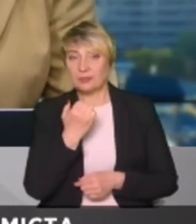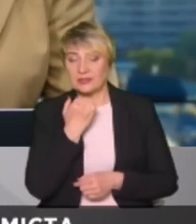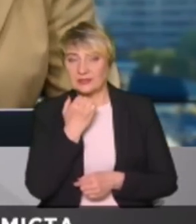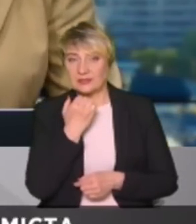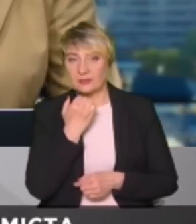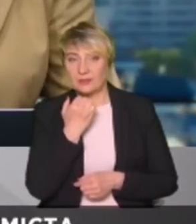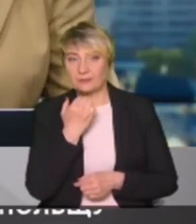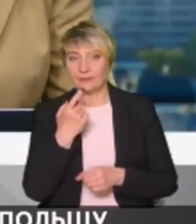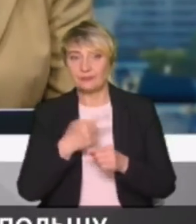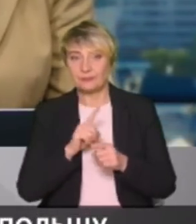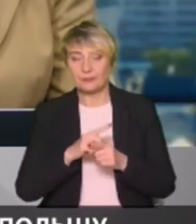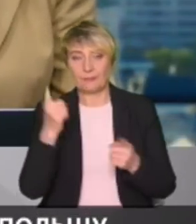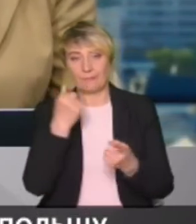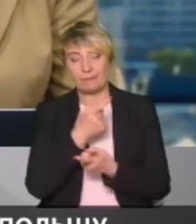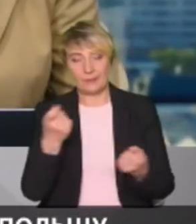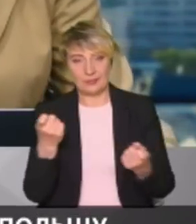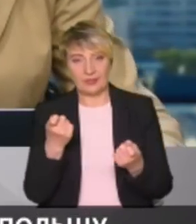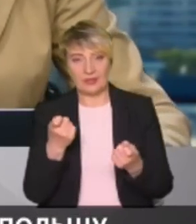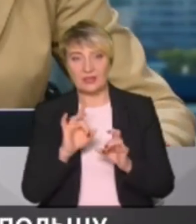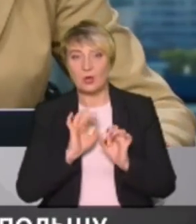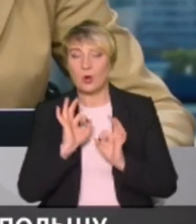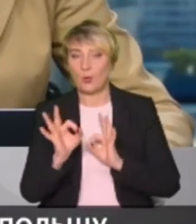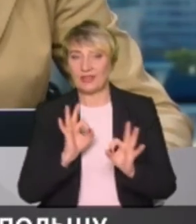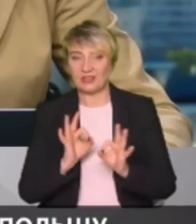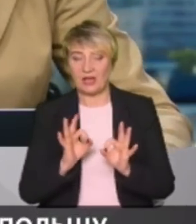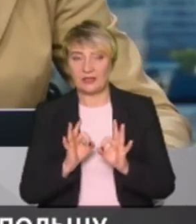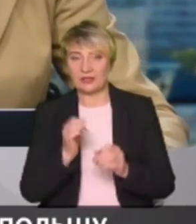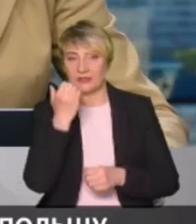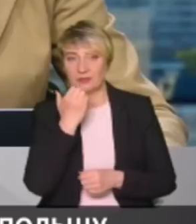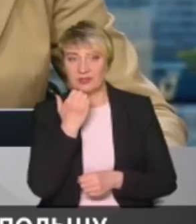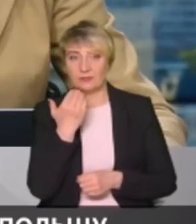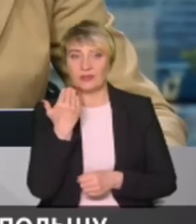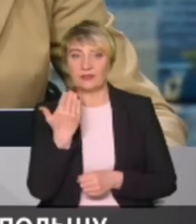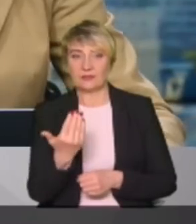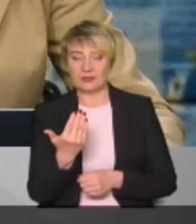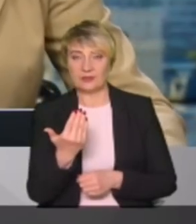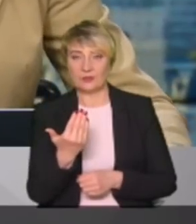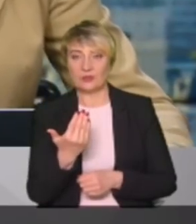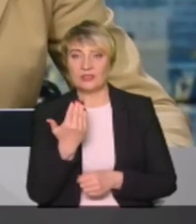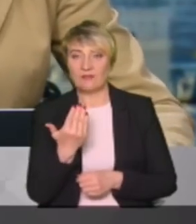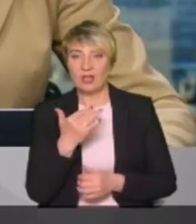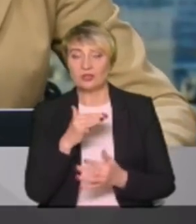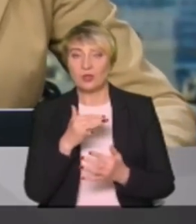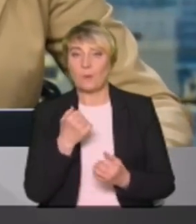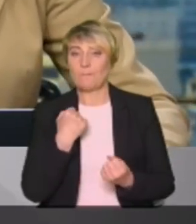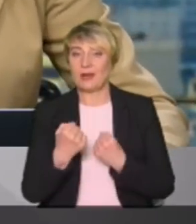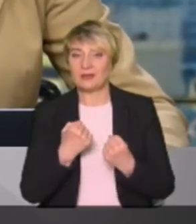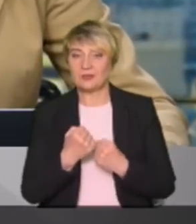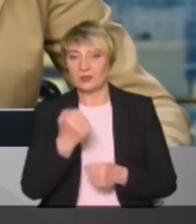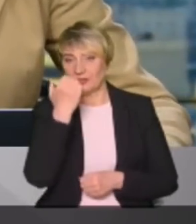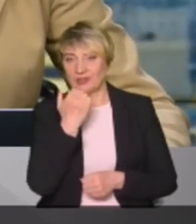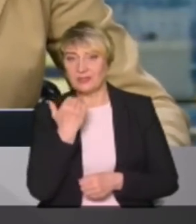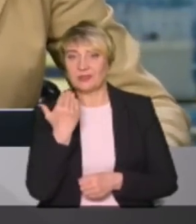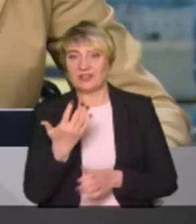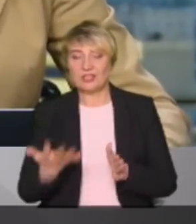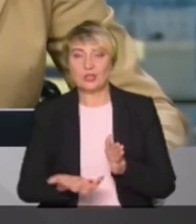включение. Спасибо вам за ваш комментарий. Карма Тюйюр. Спасибо вам за вашу борьбу. Спасибо вам за вашу поддержку